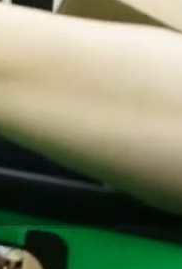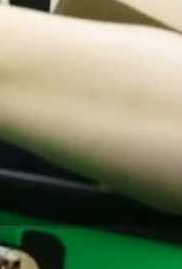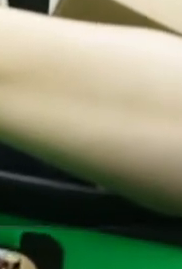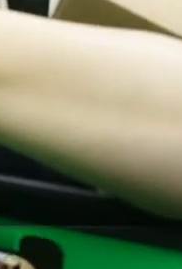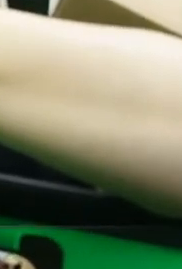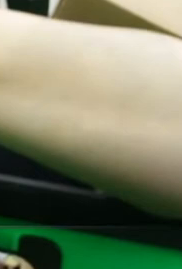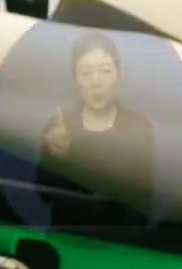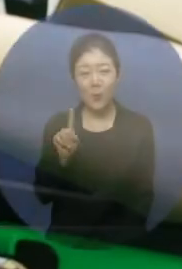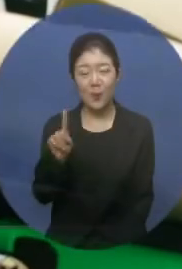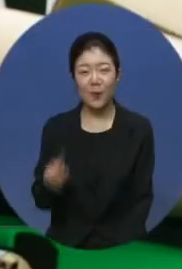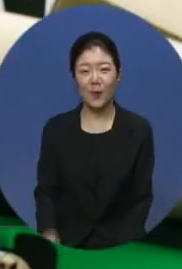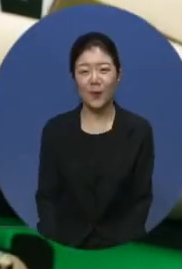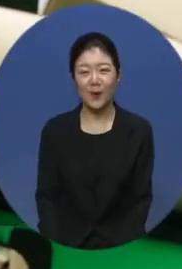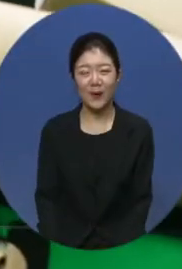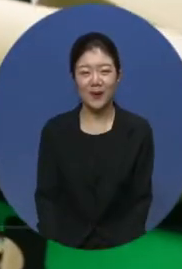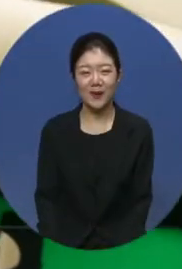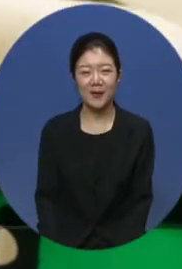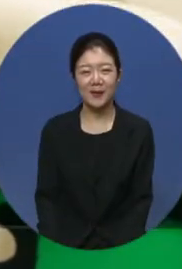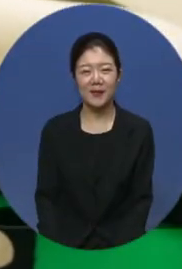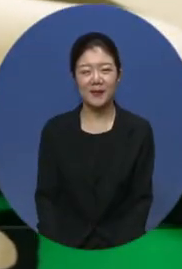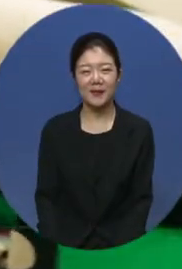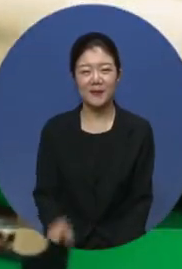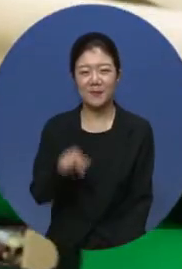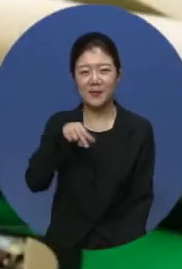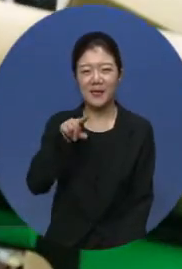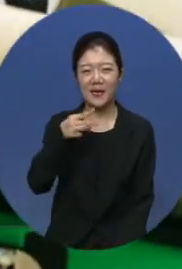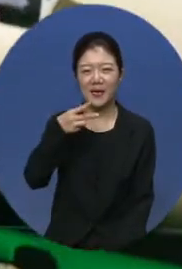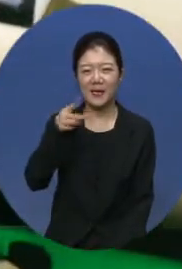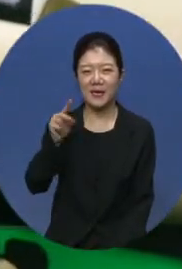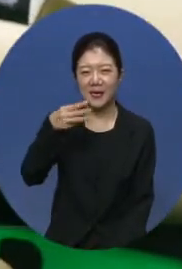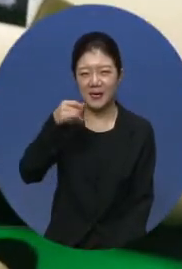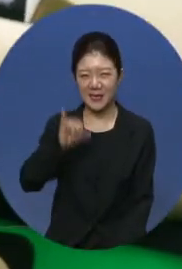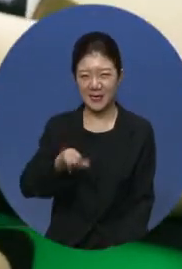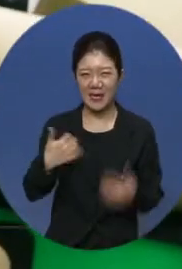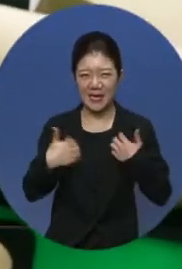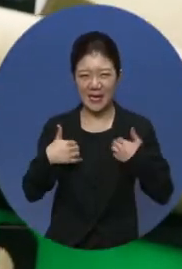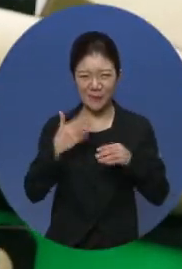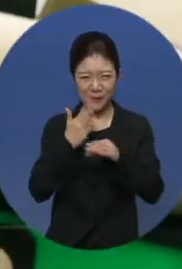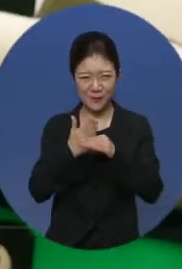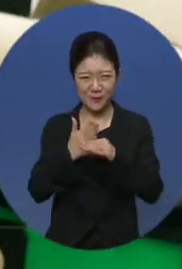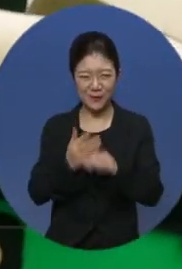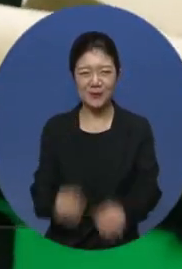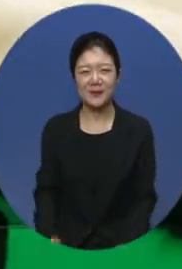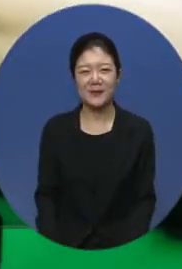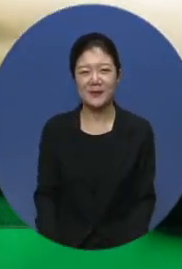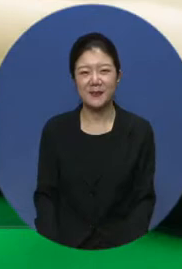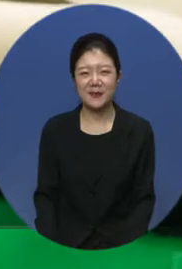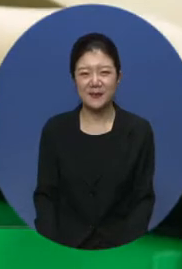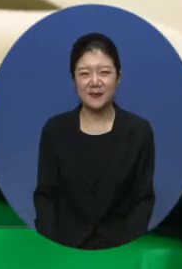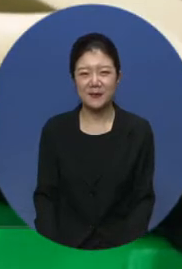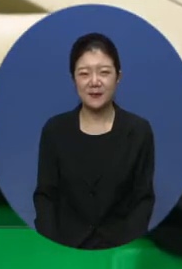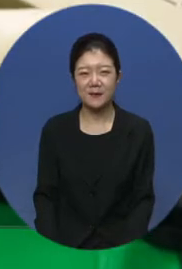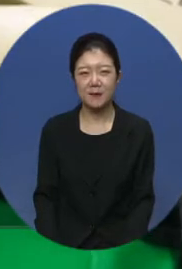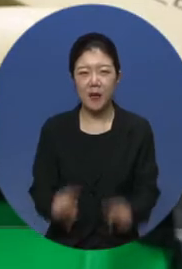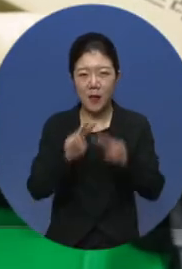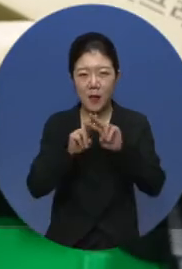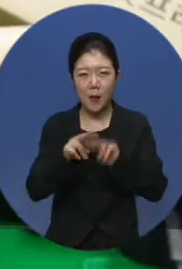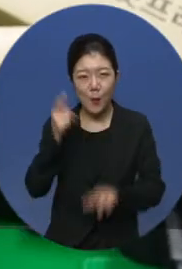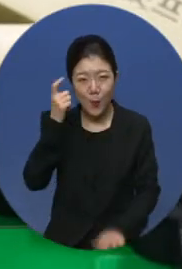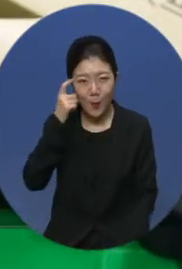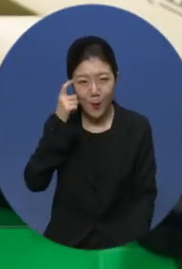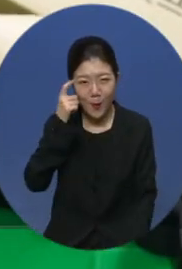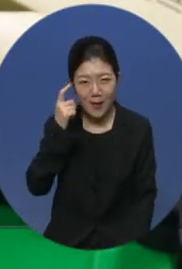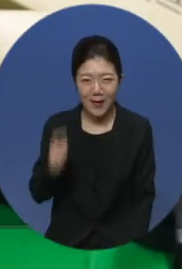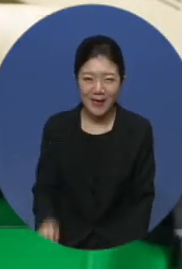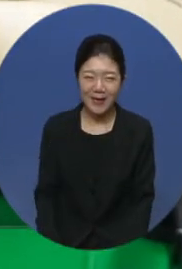하시는 거예요? 저희요? 사다리 타기요. 어떻게? 사다리 타기요. 사다리 타기 왜 하시는 거예요?